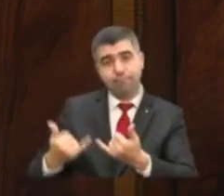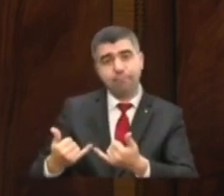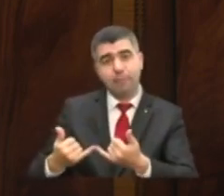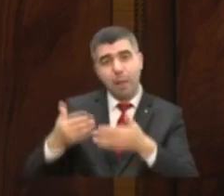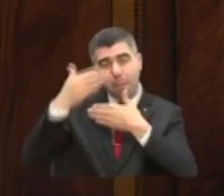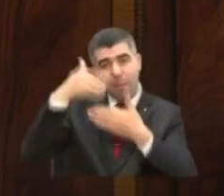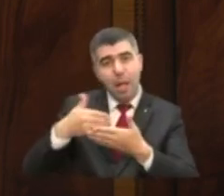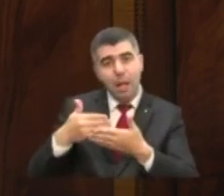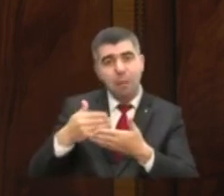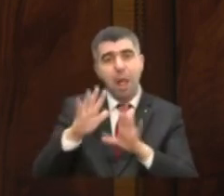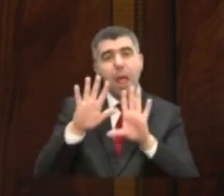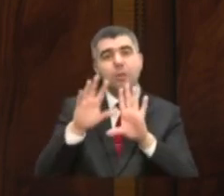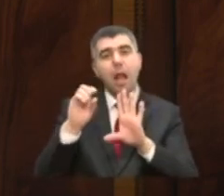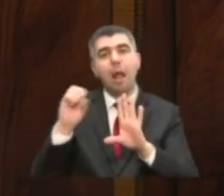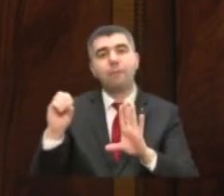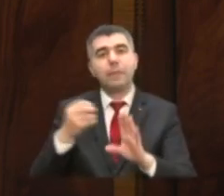مثلهم من